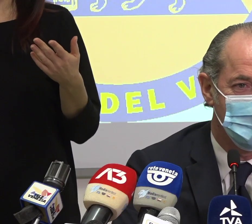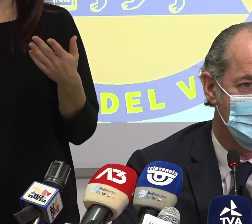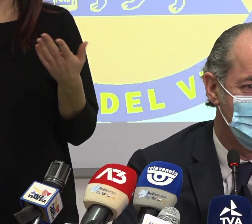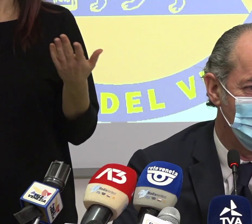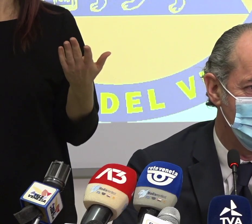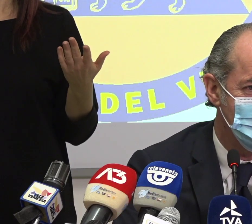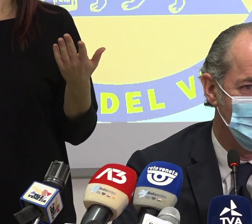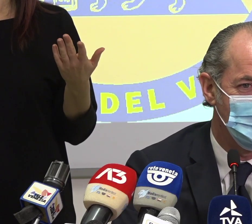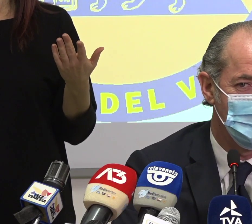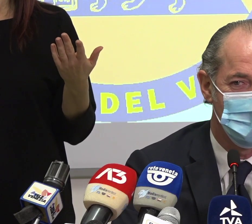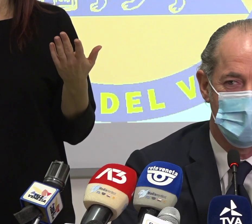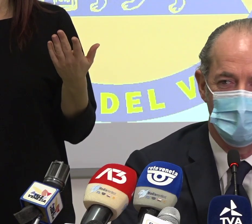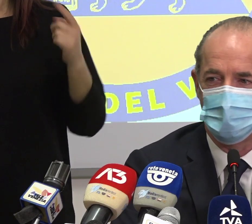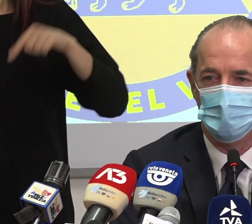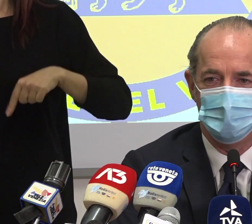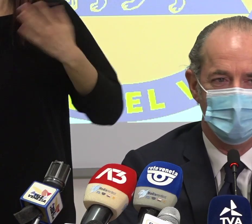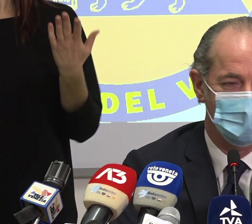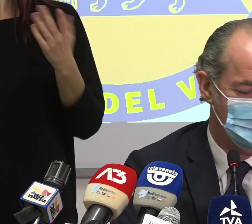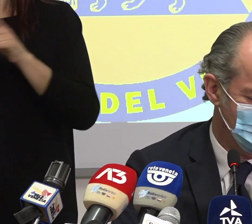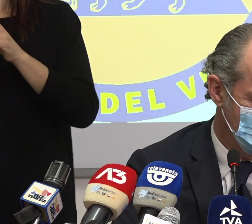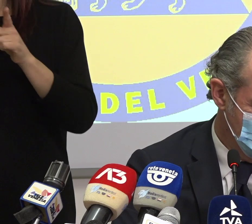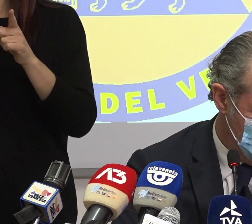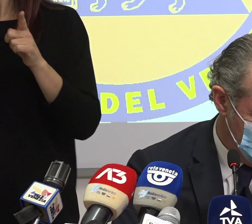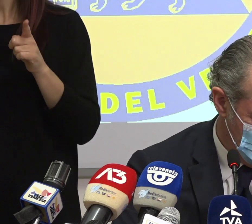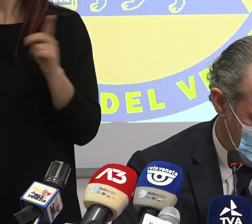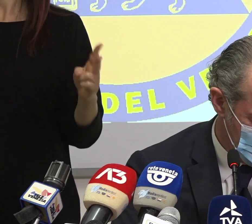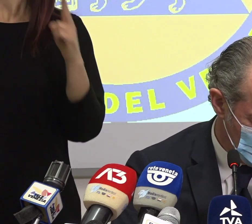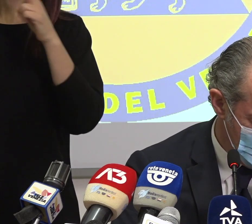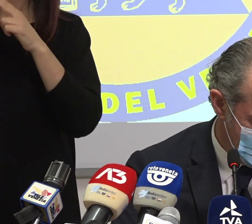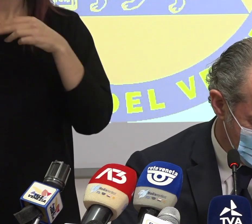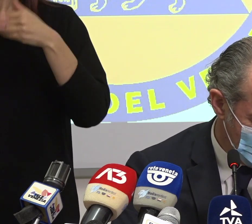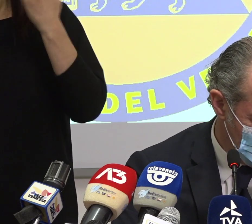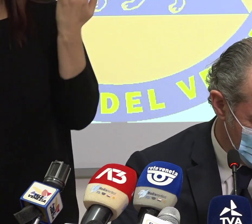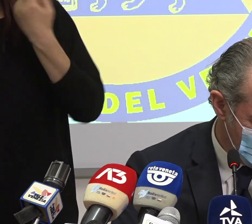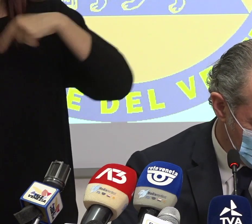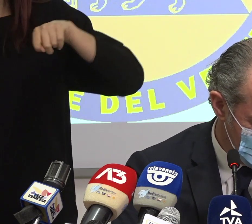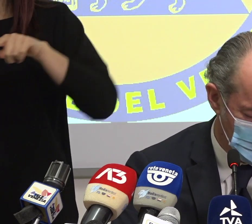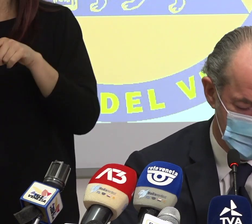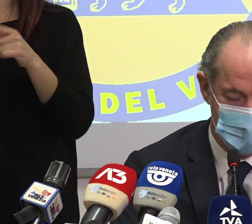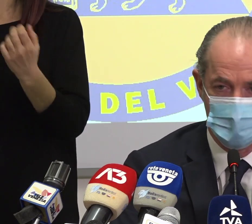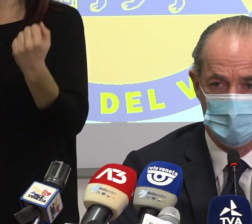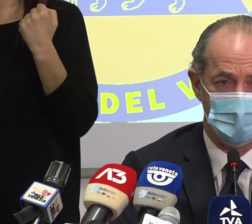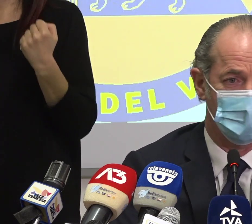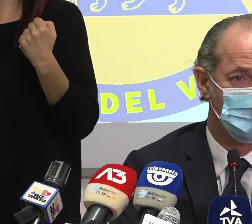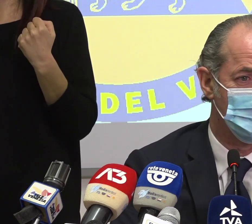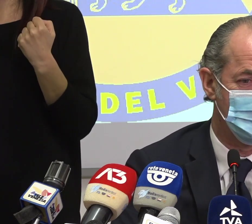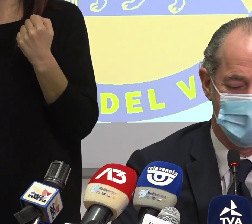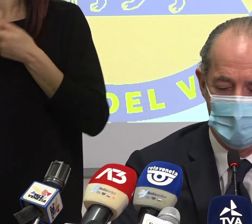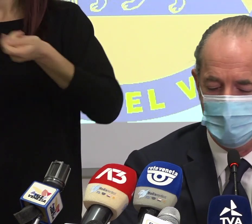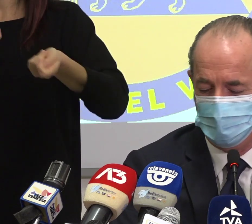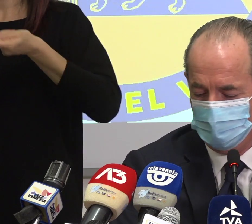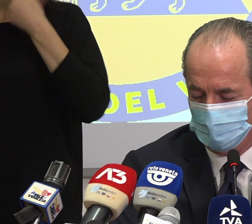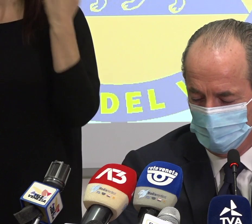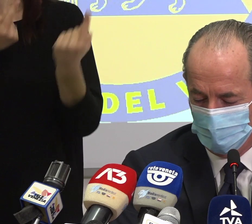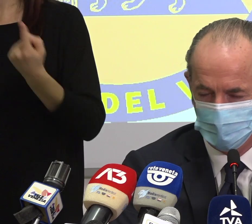a giudizio di zaia l'atmosfera di confronto in videoconferenza alla conferenza appunto stato regioni non ne ha risentito nell'immediato per quanto riguarda i